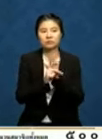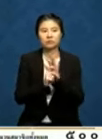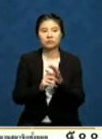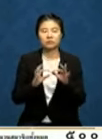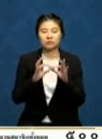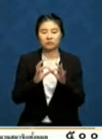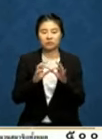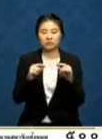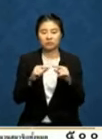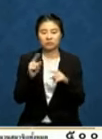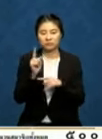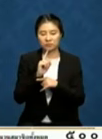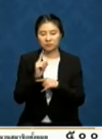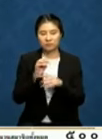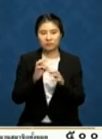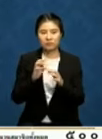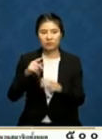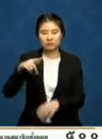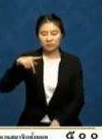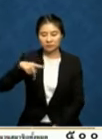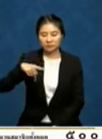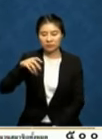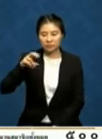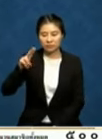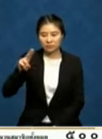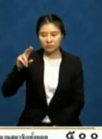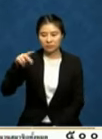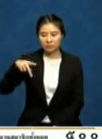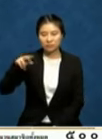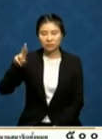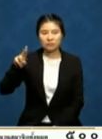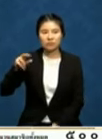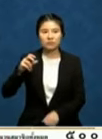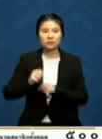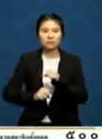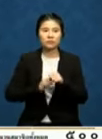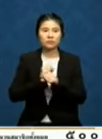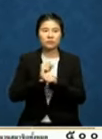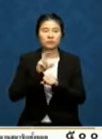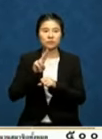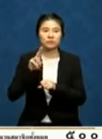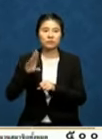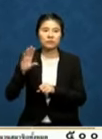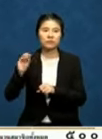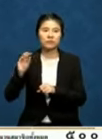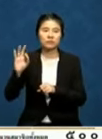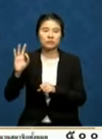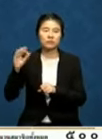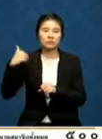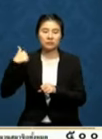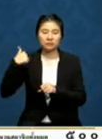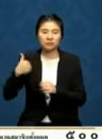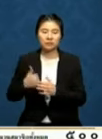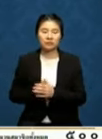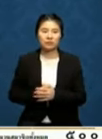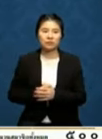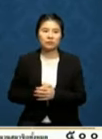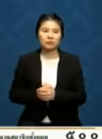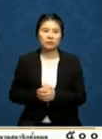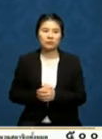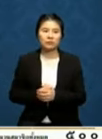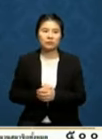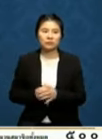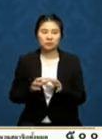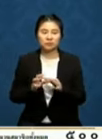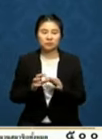Universal Periodic Review นะคะหรือ UPR รอบ2ตั้งแต่2559ถึงพ.ศ. 2563